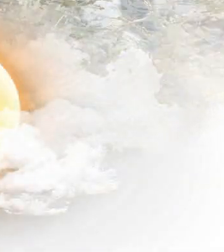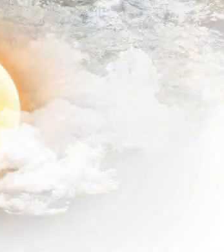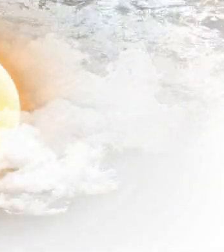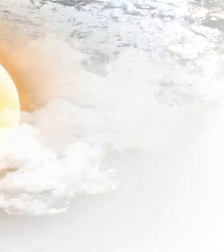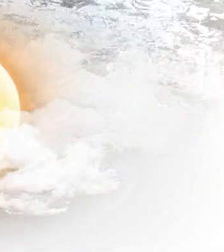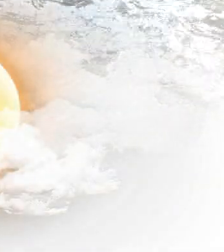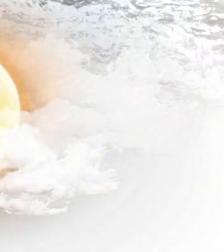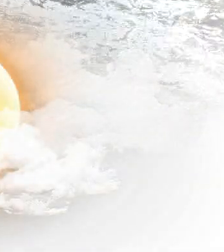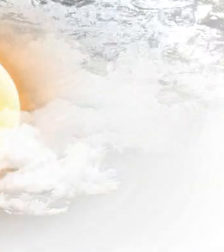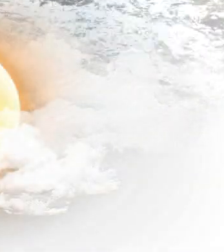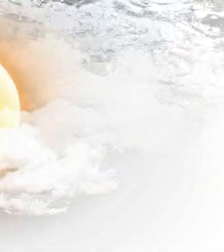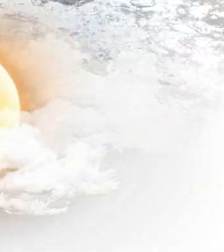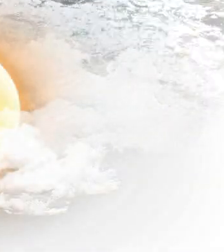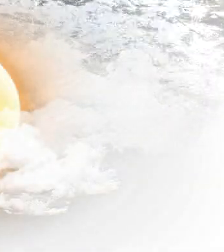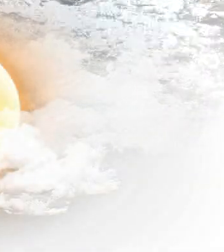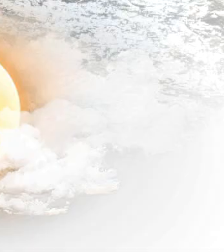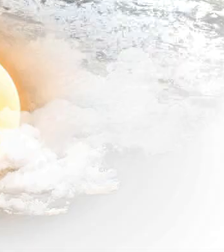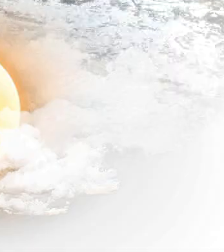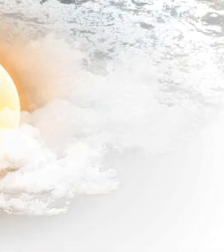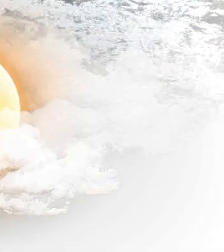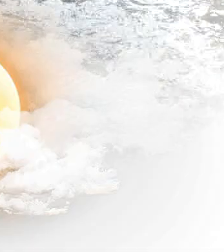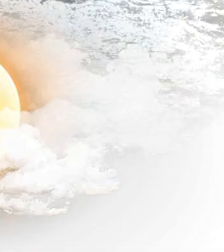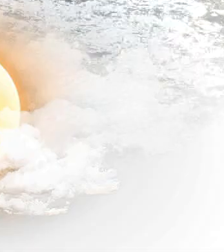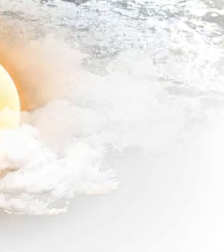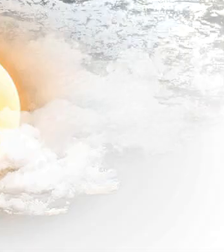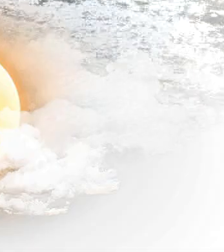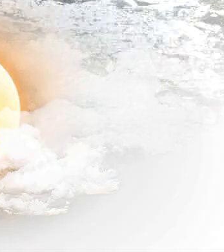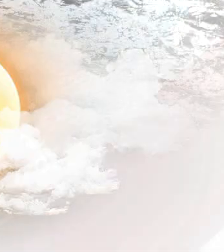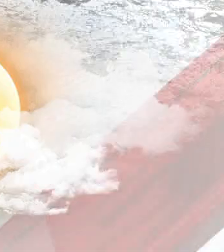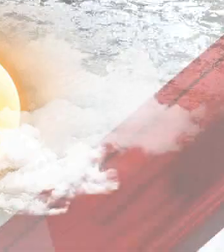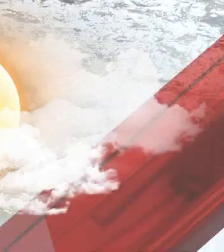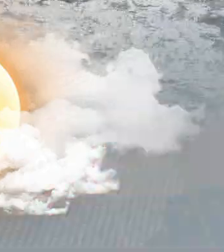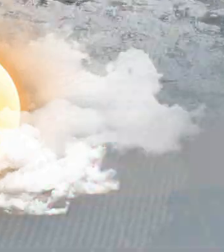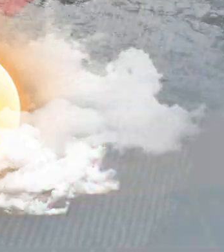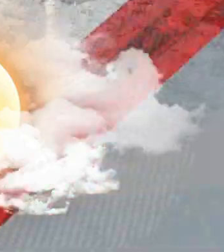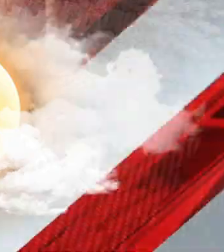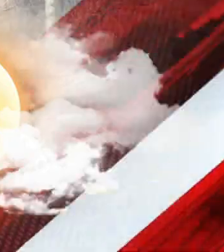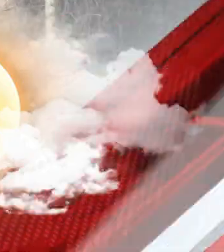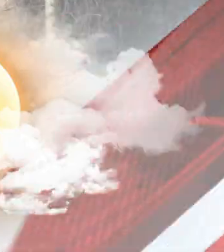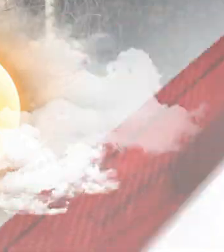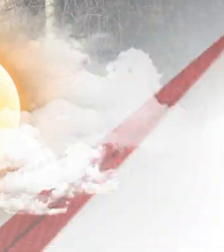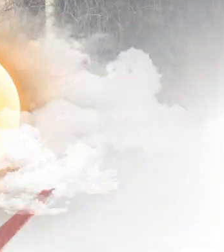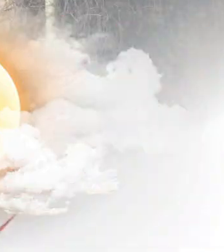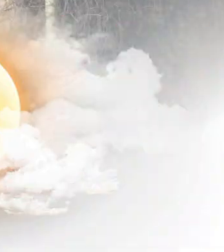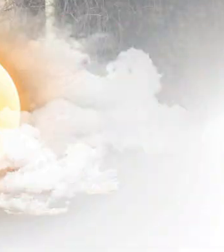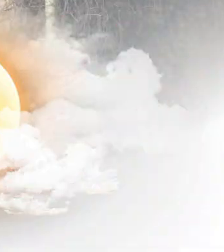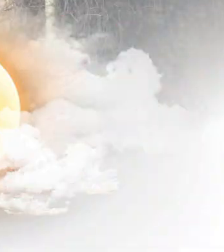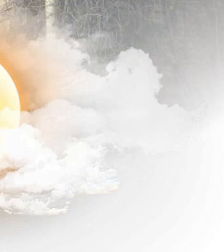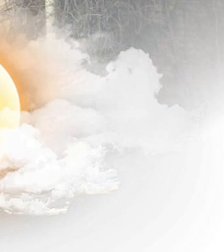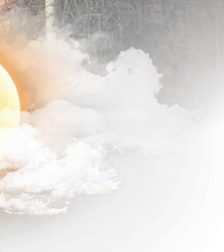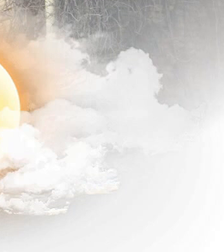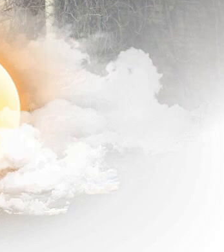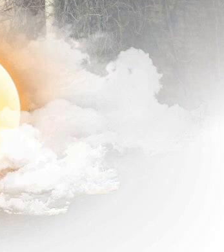У мастах чакаецца каля 13 градусаў цяпла раніцай, да 22 паветра прагрэецца днём і да